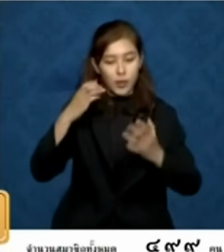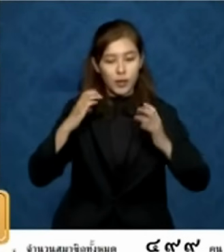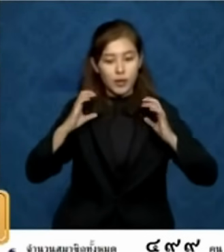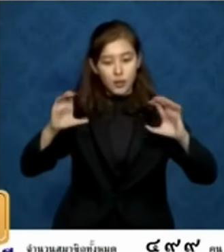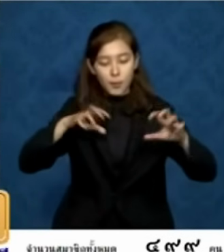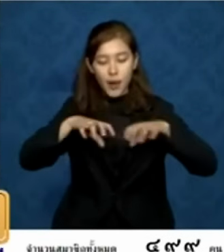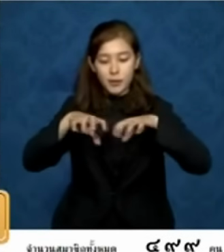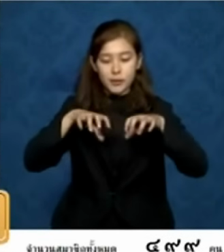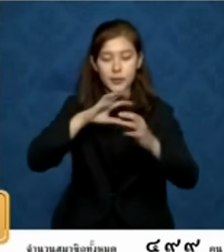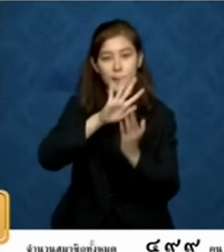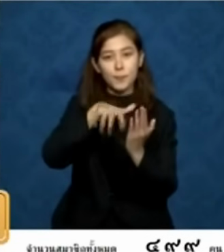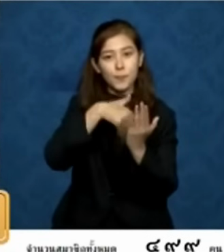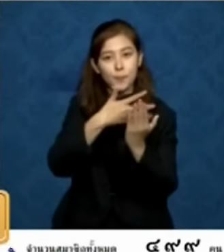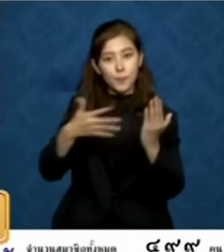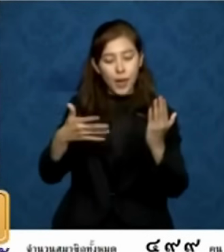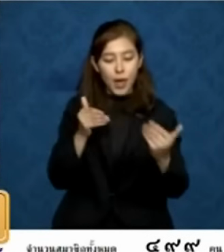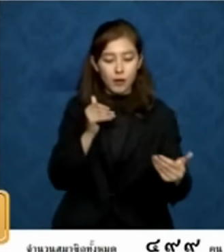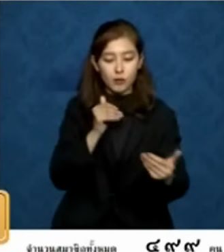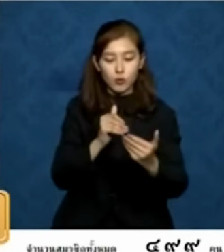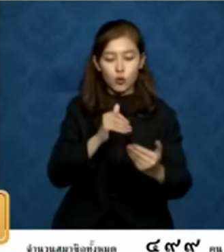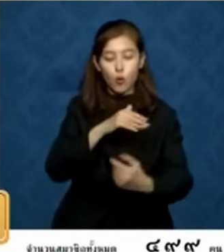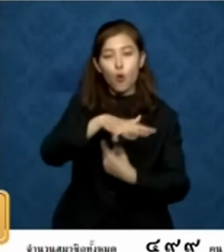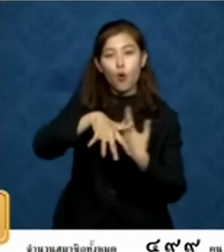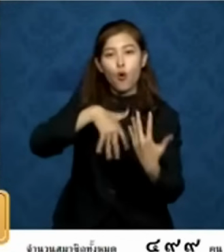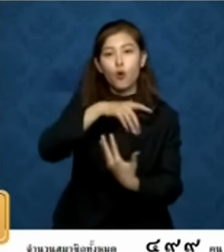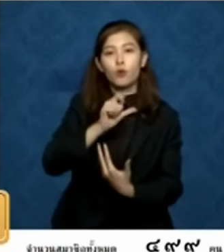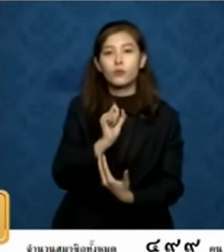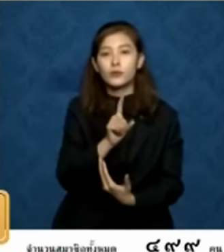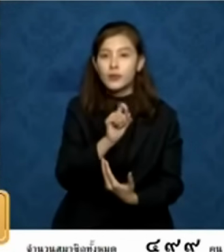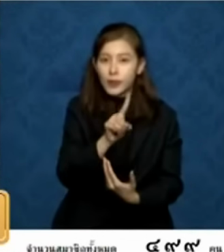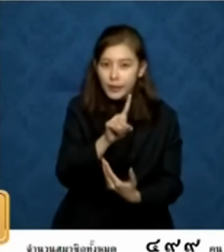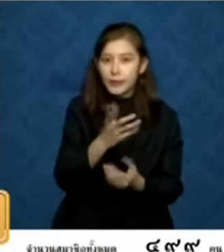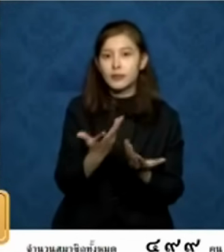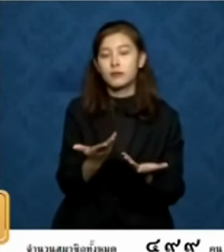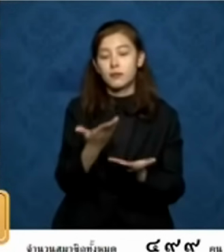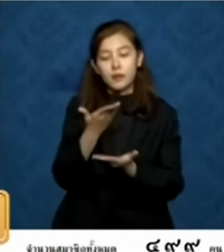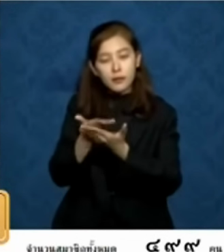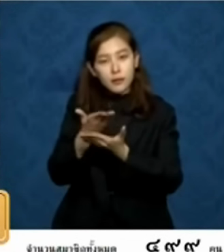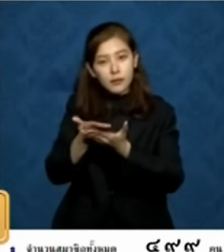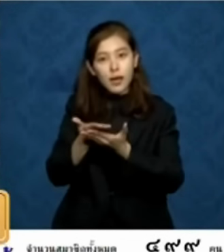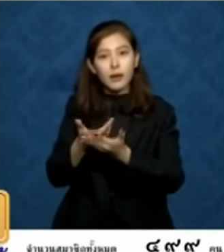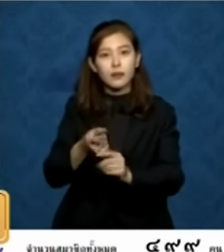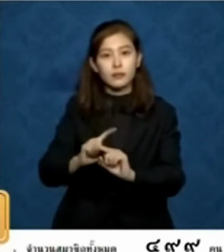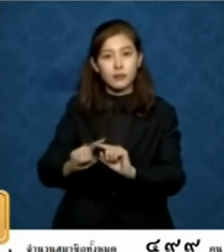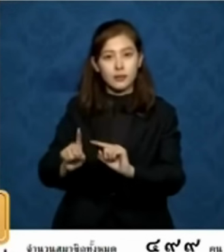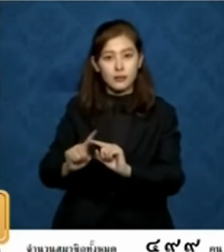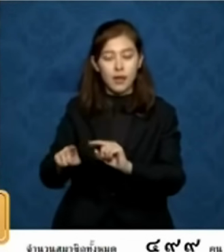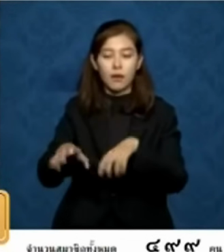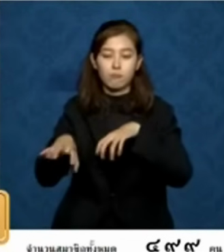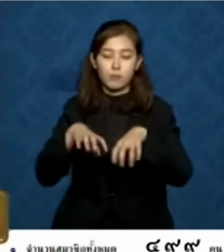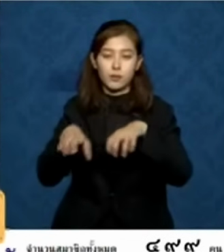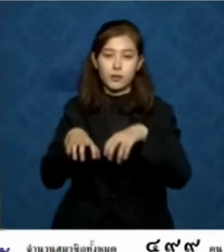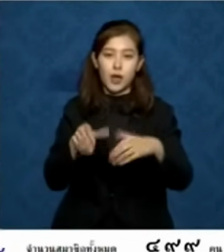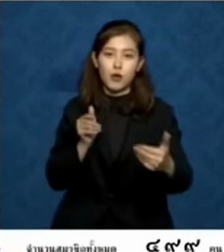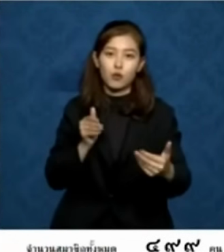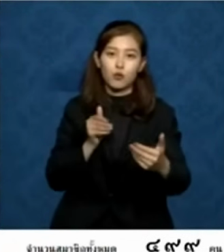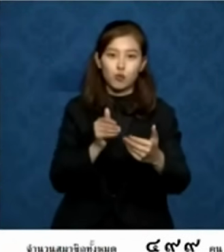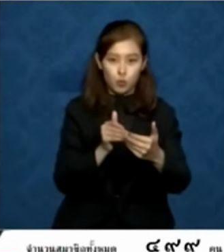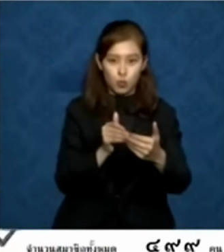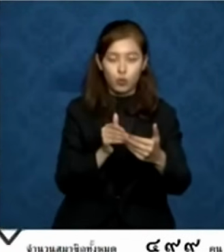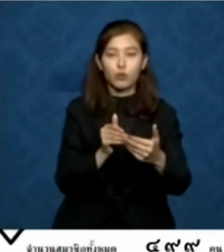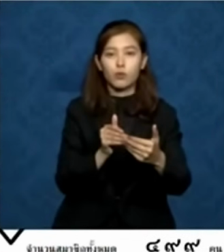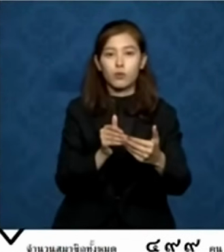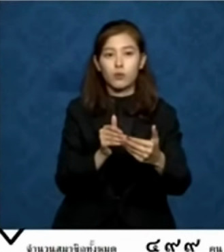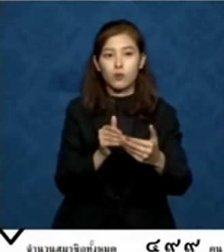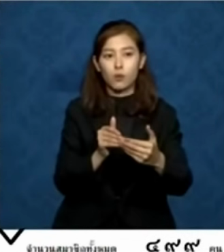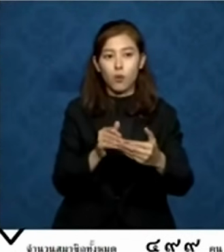มกับแนวโน้มเศรษฐกิจและภาวะทางการเงินตึงตัวที่ต้องมีการปรับให้เหมาะสมกับนโยบายที่อาจได้รับ